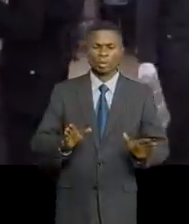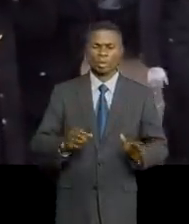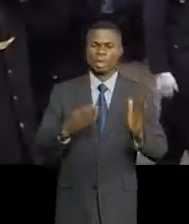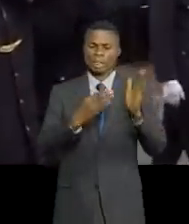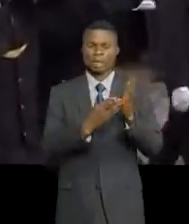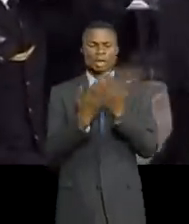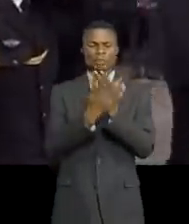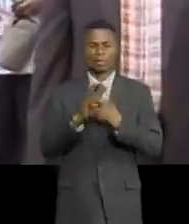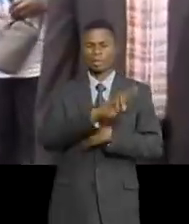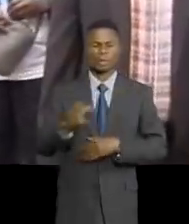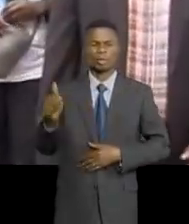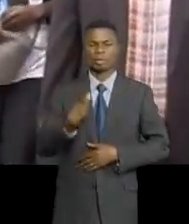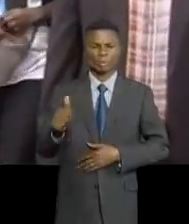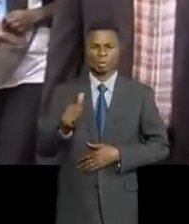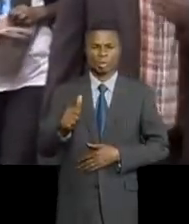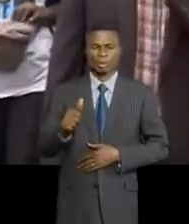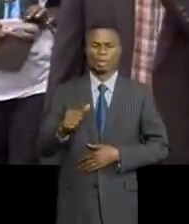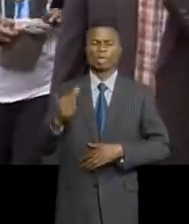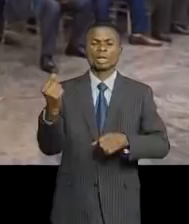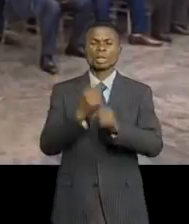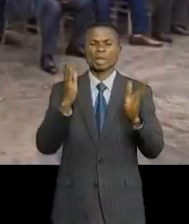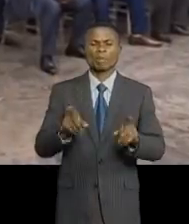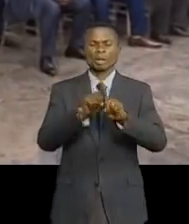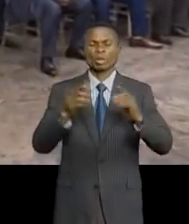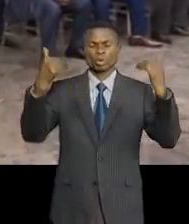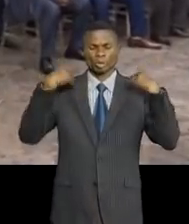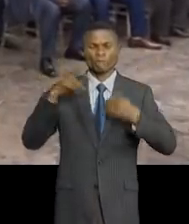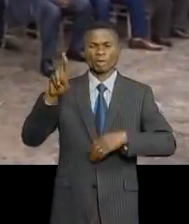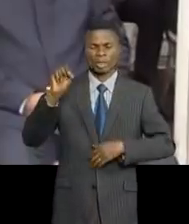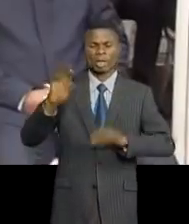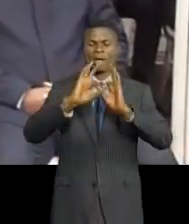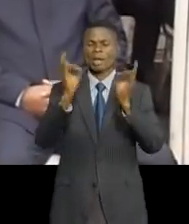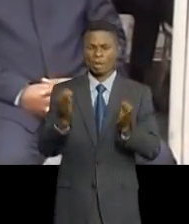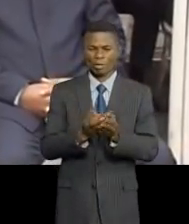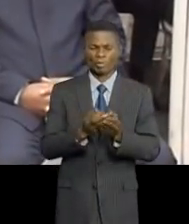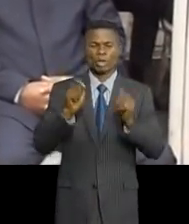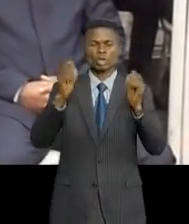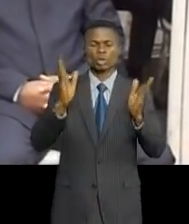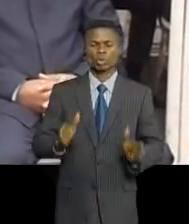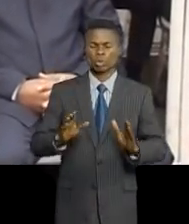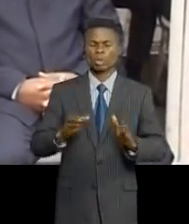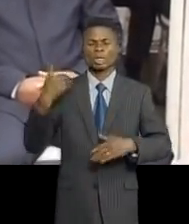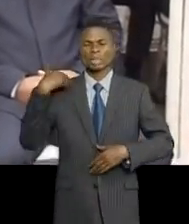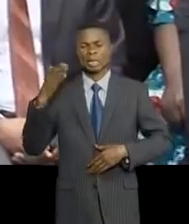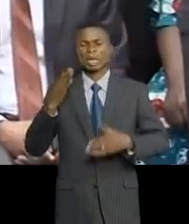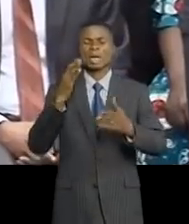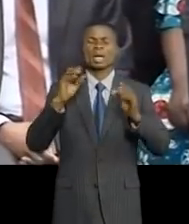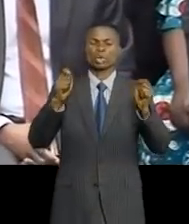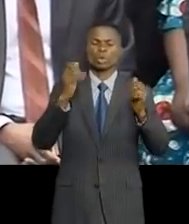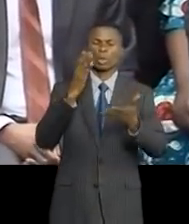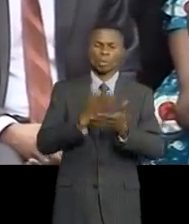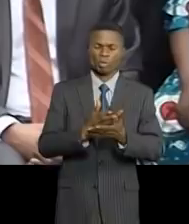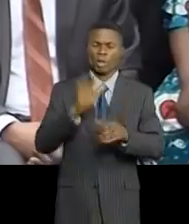9 juillet 2021. Agents et cadres de la RTNC, la grande famille des médias, tant publics que privés,